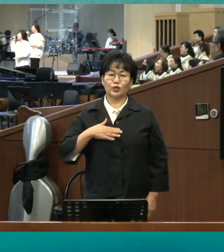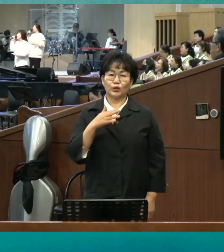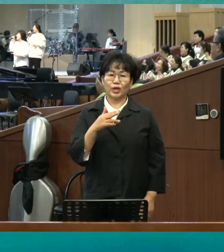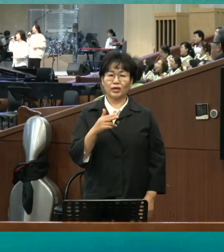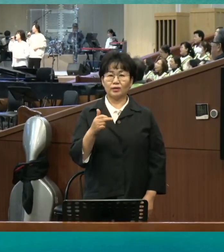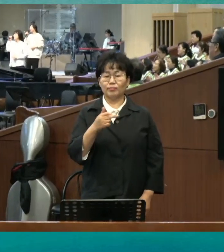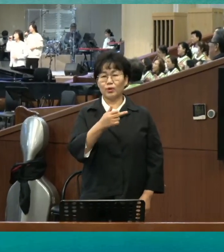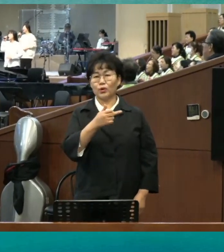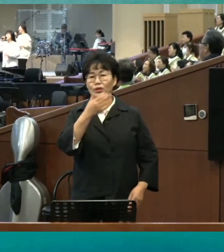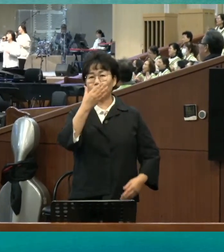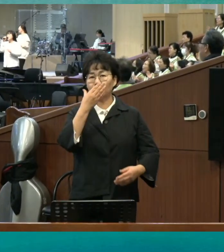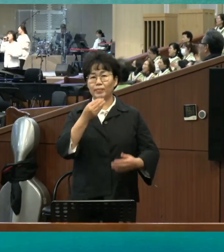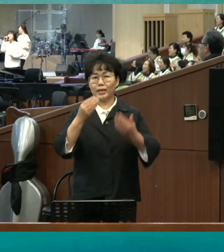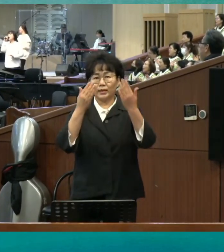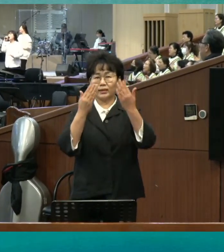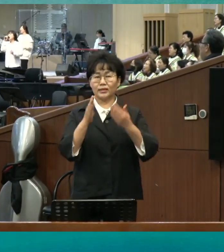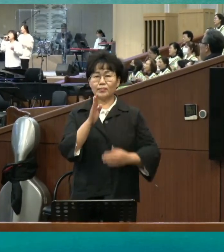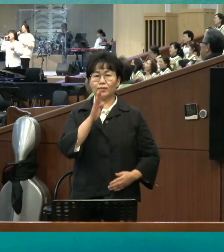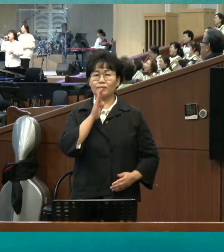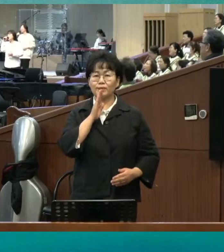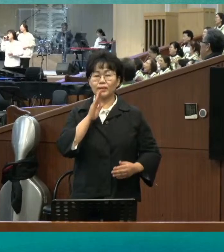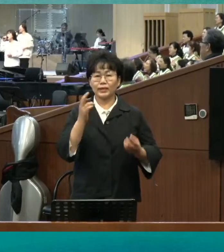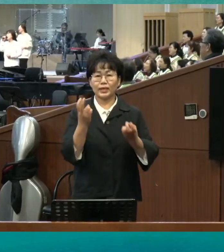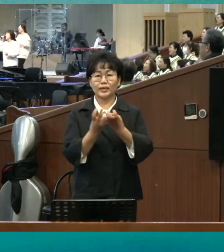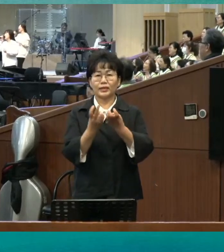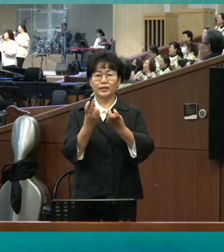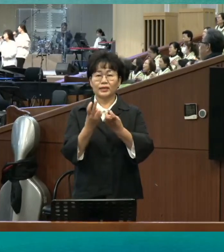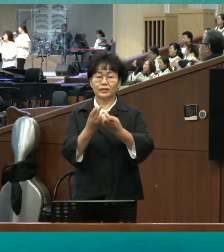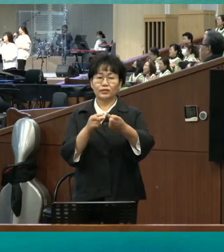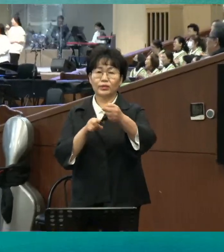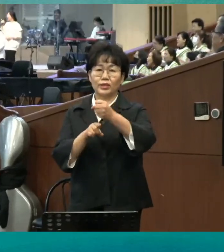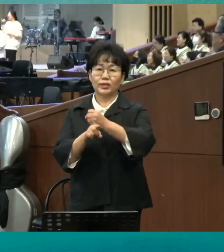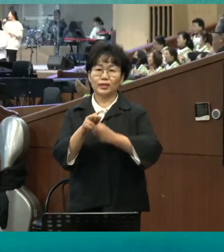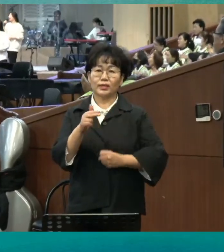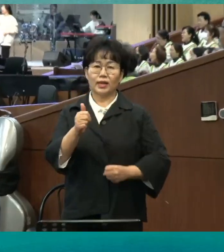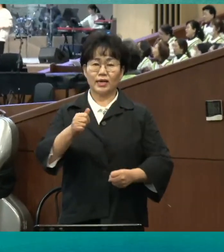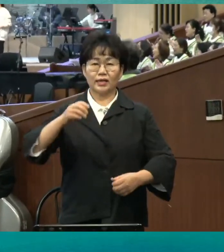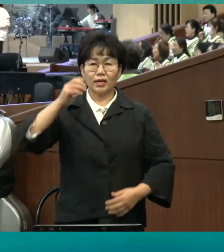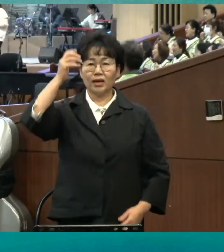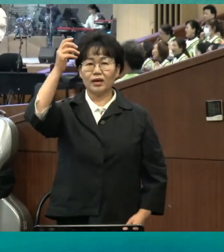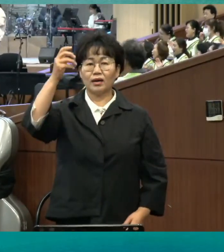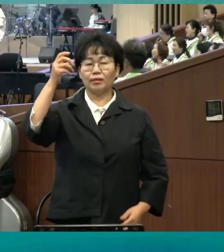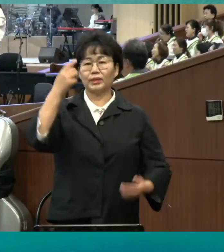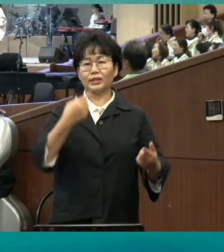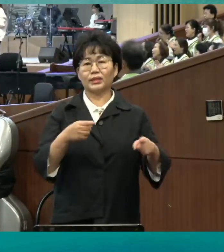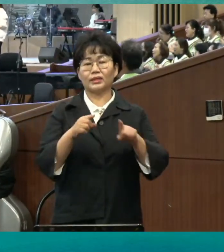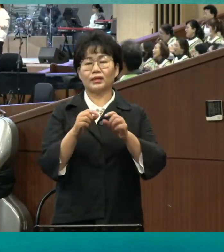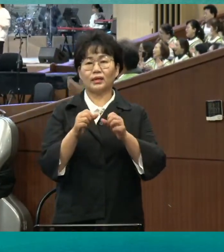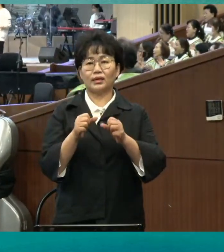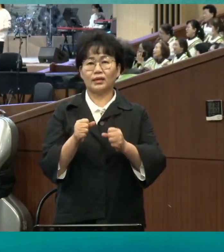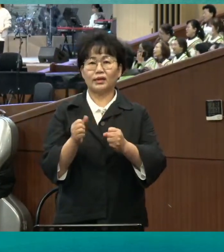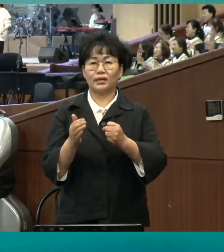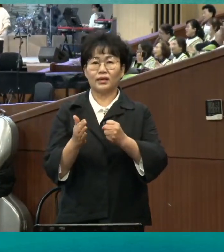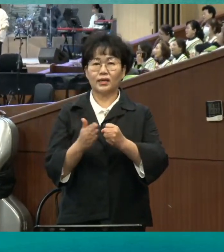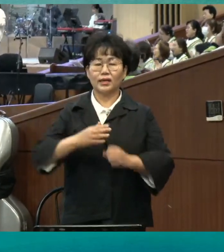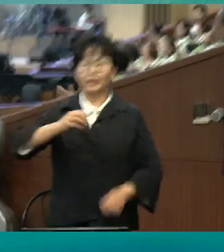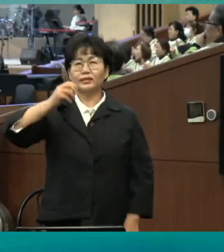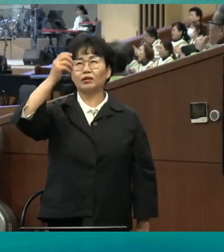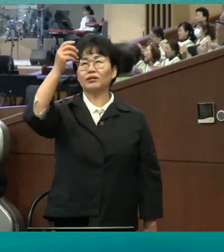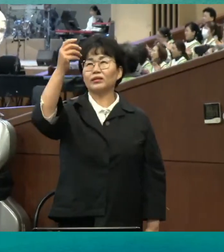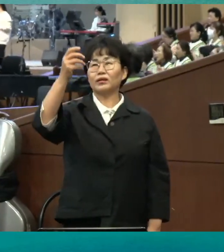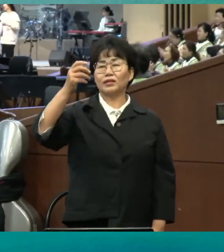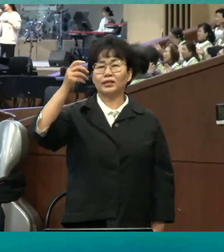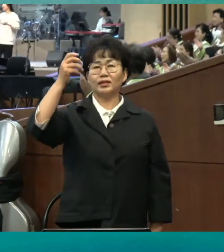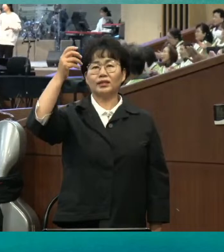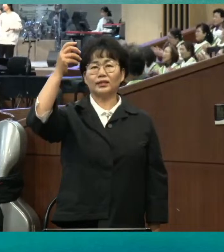주의 금복을 받는 참된 비결은 주의 영이 함께하니. 성령이